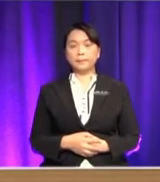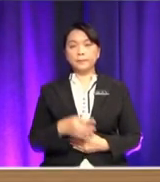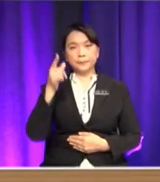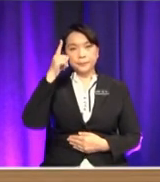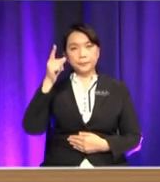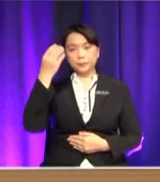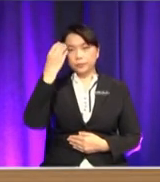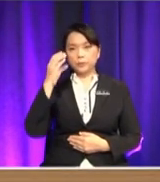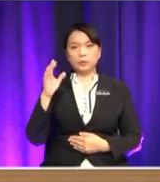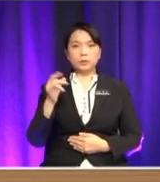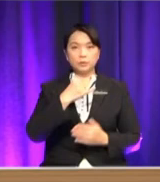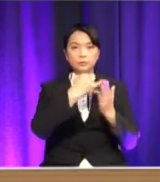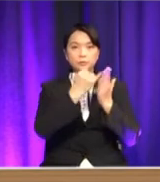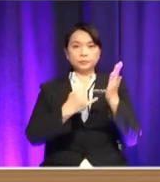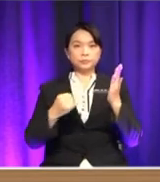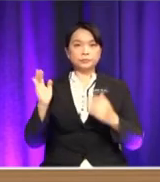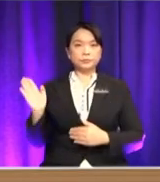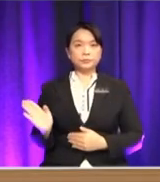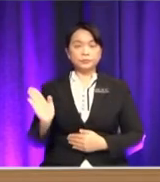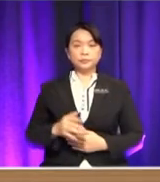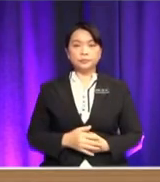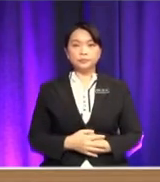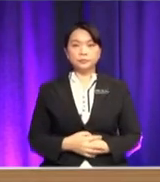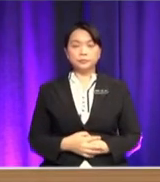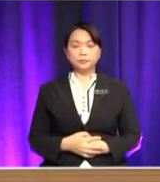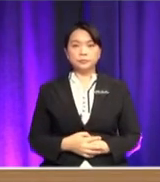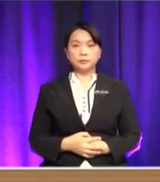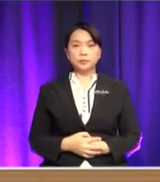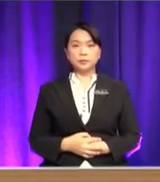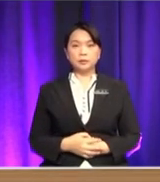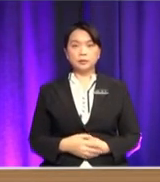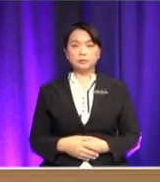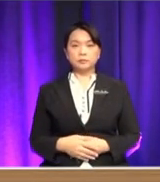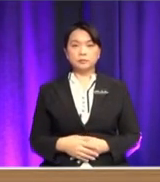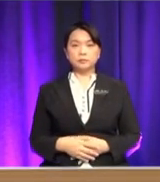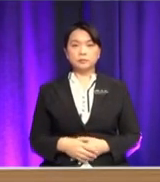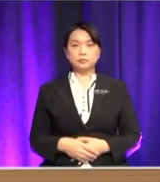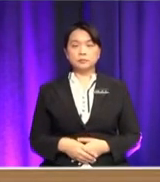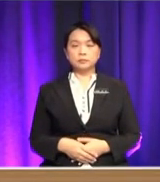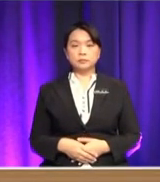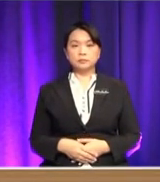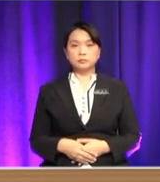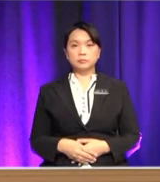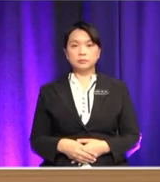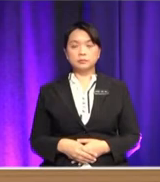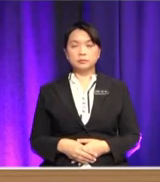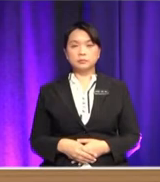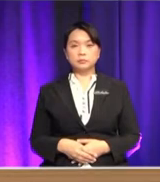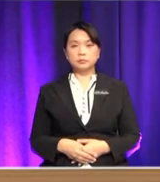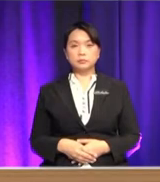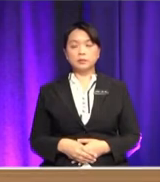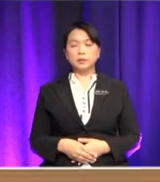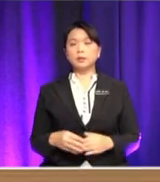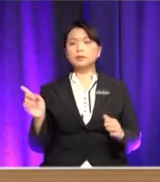Halo Kehed SNI ah so ini dia punya simbol ngisi Buatlah ini saat tandanya cermin-cermin